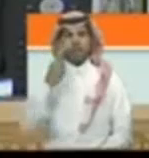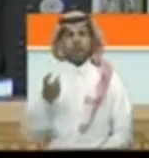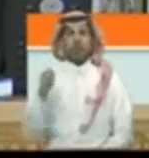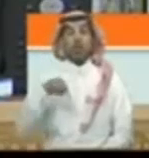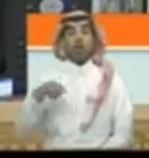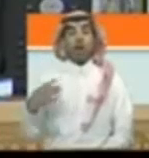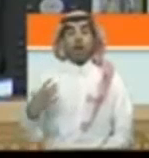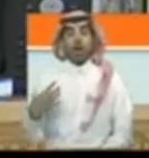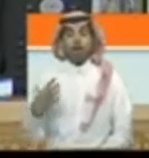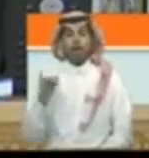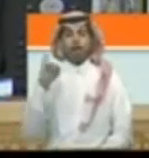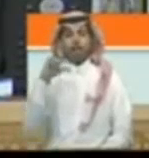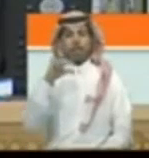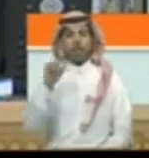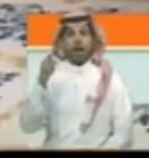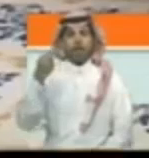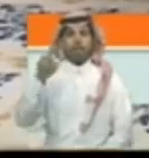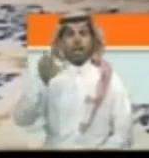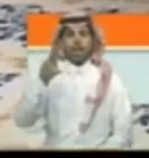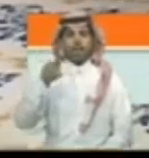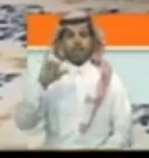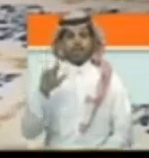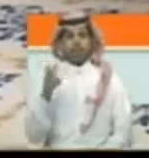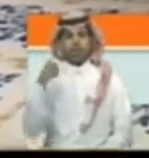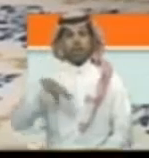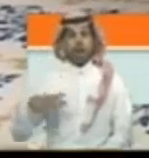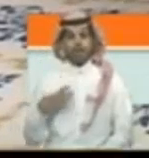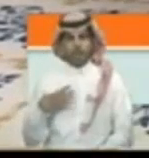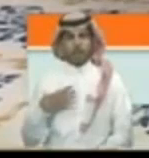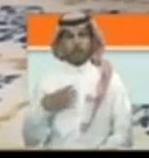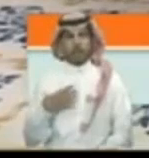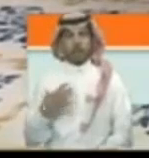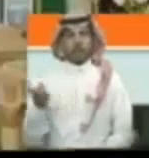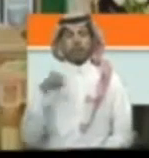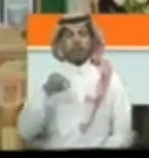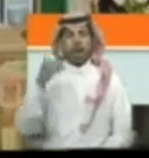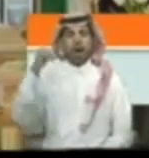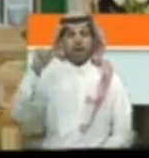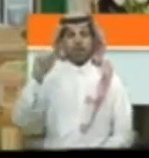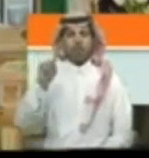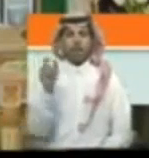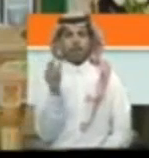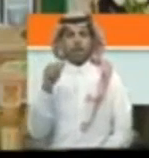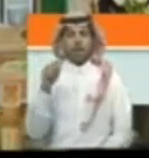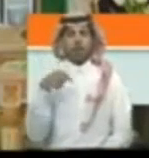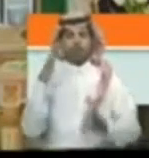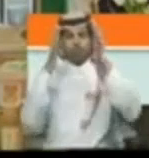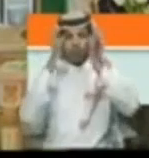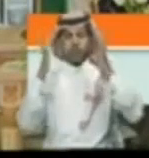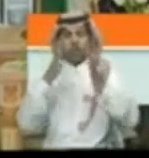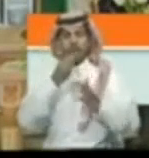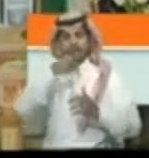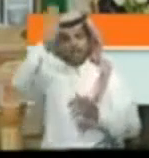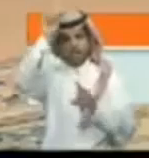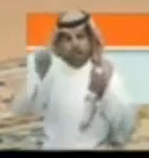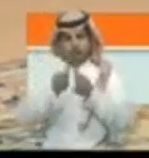فيصل بن محمد بن عبد العزيز بن سعود وصاحب السمو الملكي الأمير خالد بن بندر بن عبد العزيز مستشار خادم